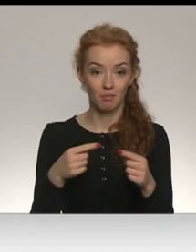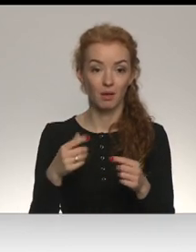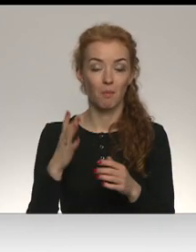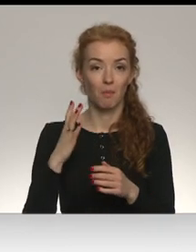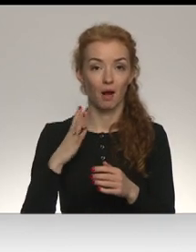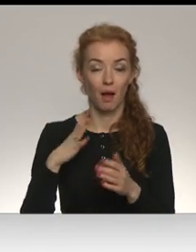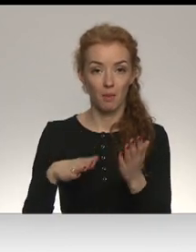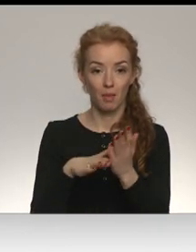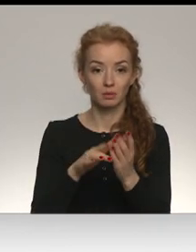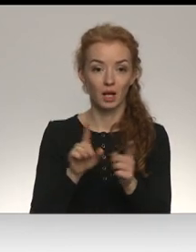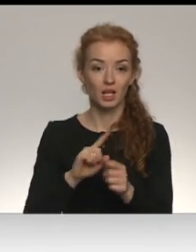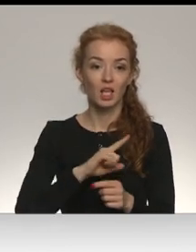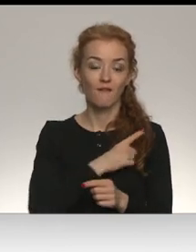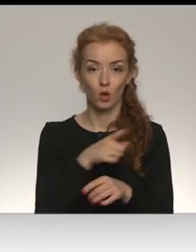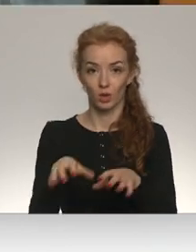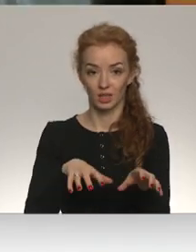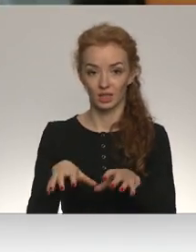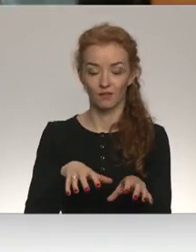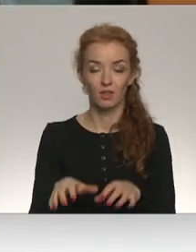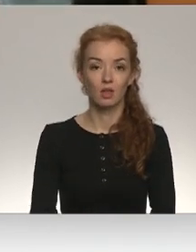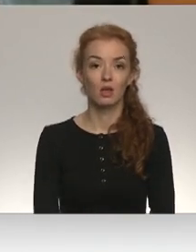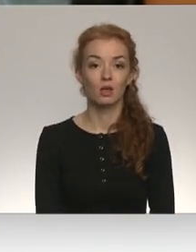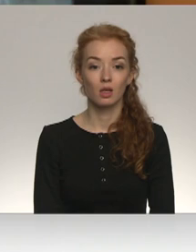arī sprādzienos savainotie dzīvnieki.